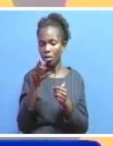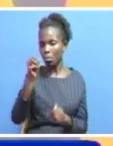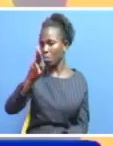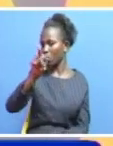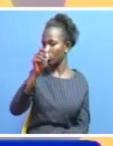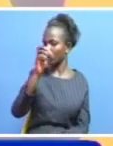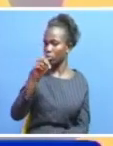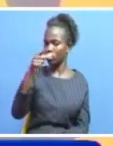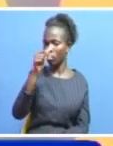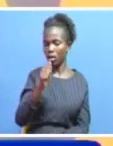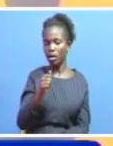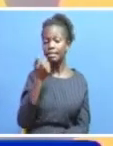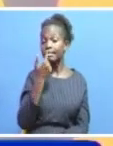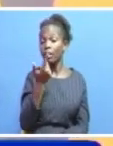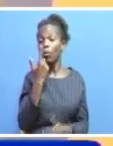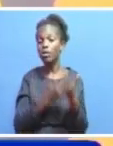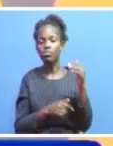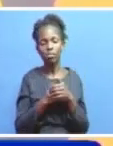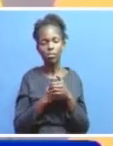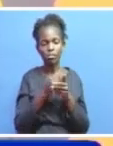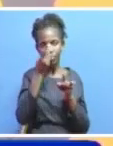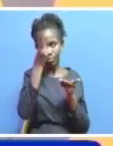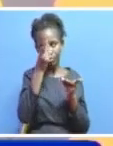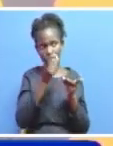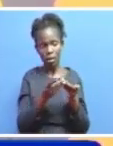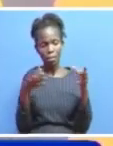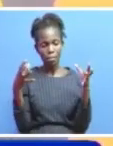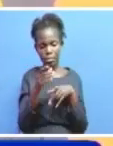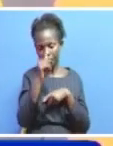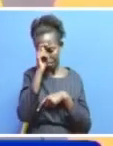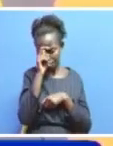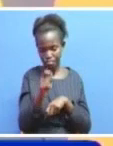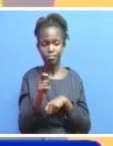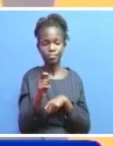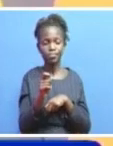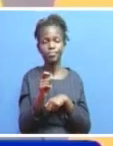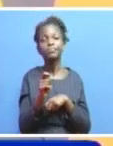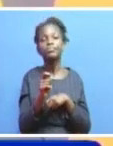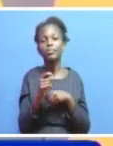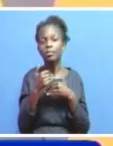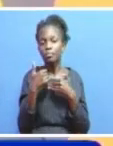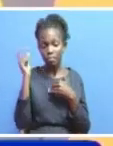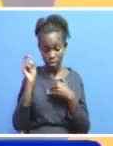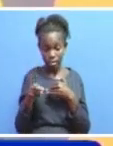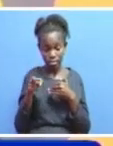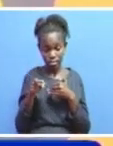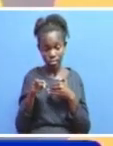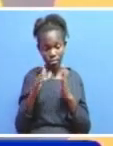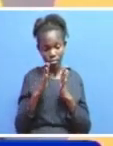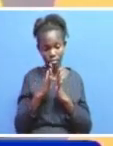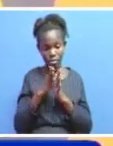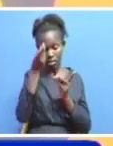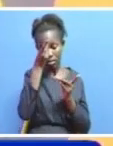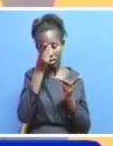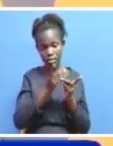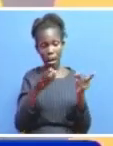yes. Kithumula. Anaisie waamuzi wa kiyama uni ingo ndaya. Yes. Nukona. Na uamuzi